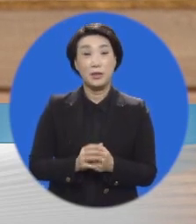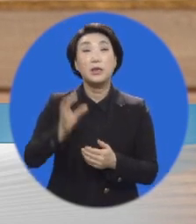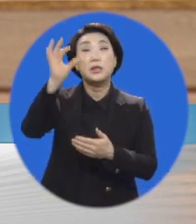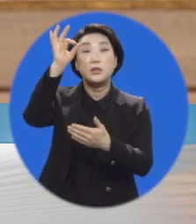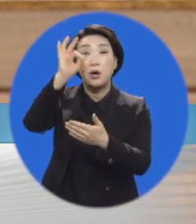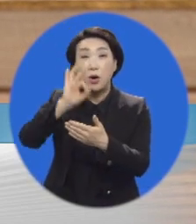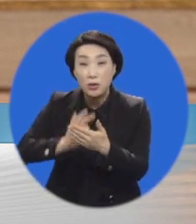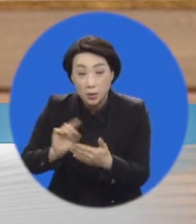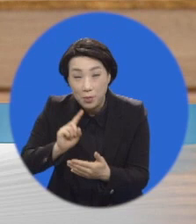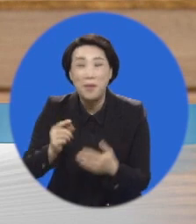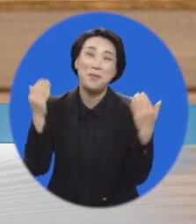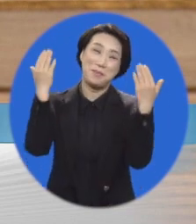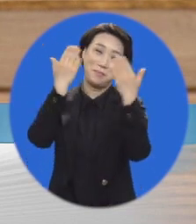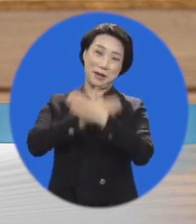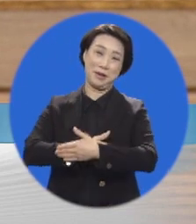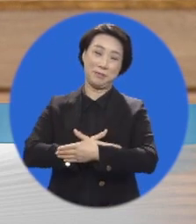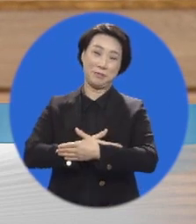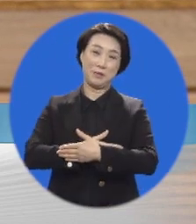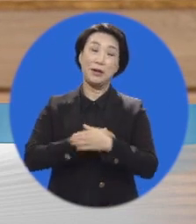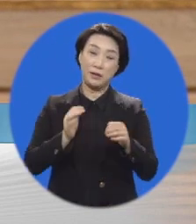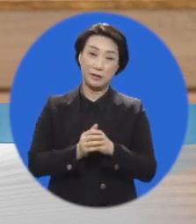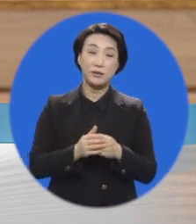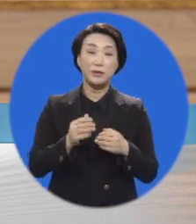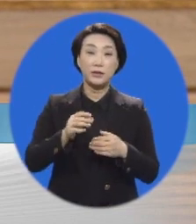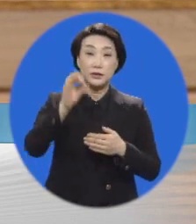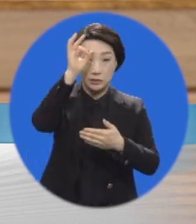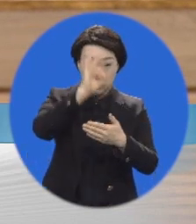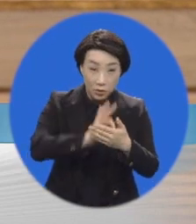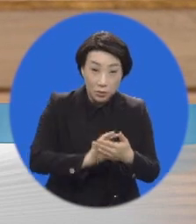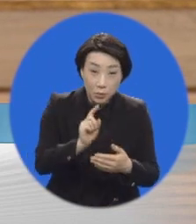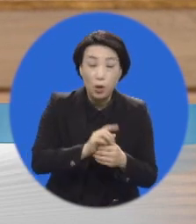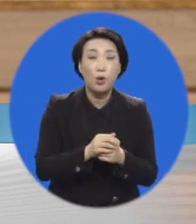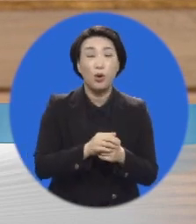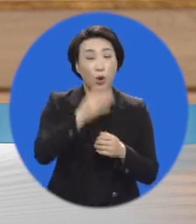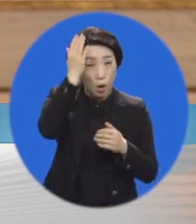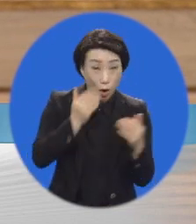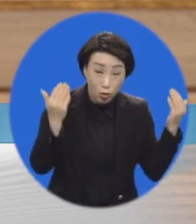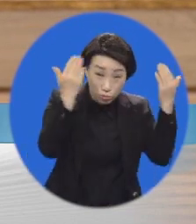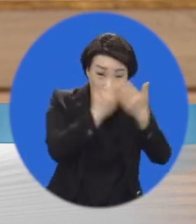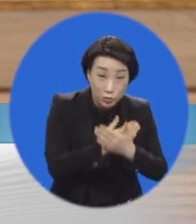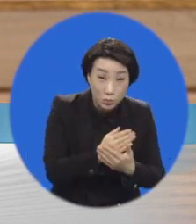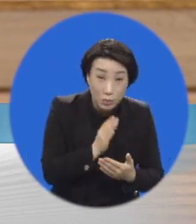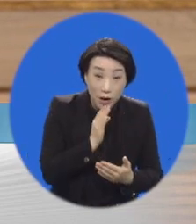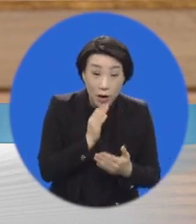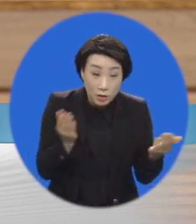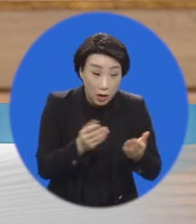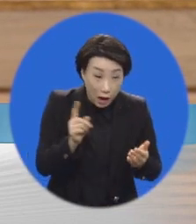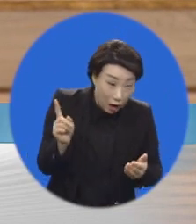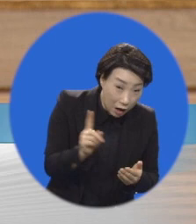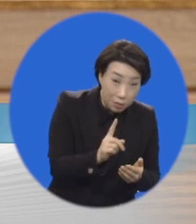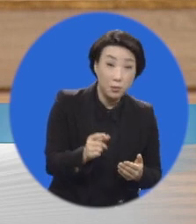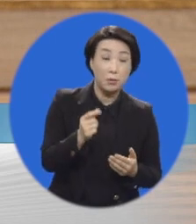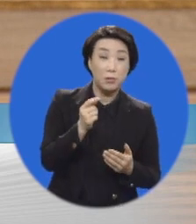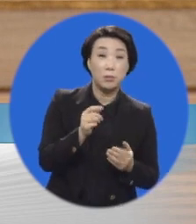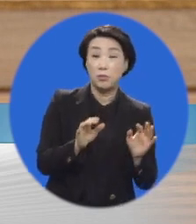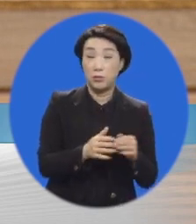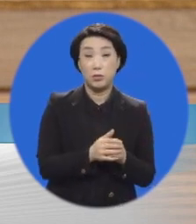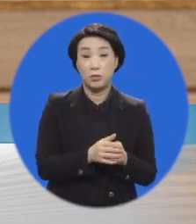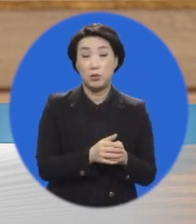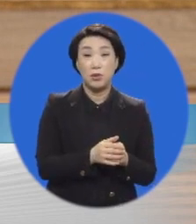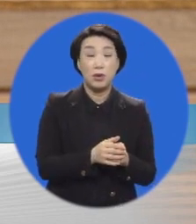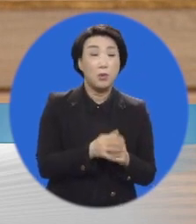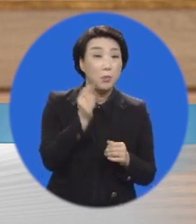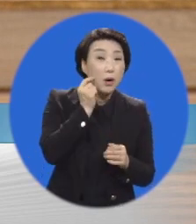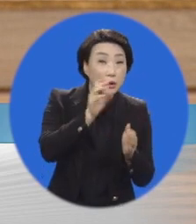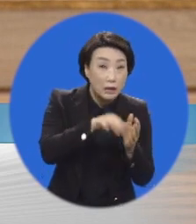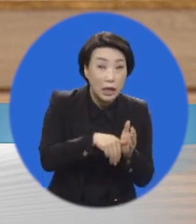저녁은 밤이요 저녁은 어두움이요 저녁은 아무 일을 못하는 때요